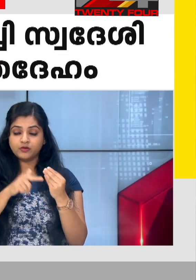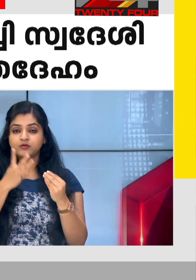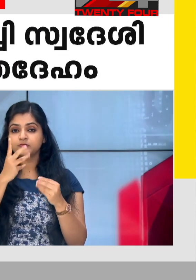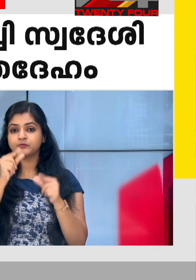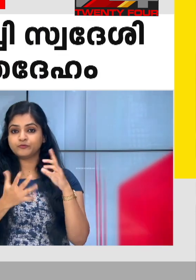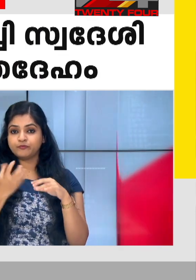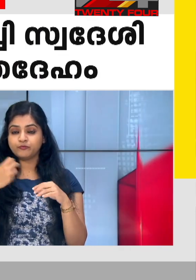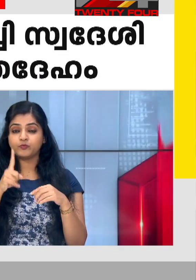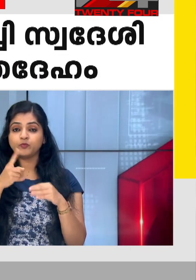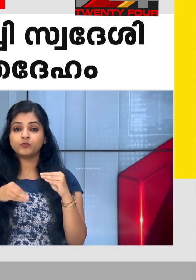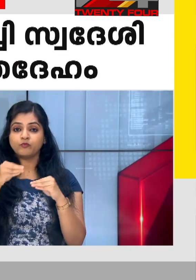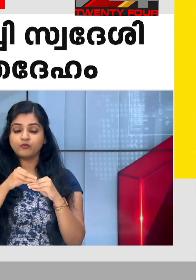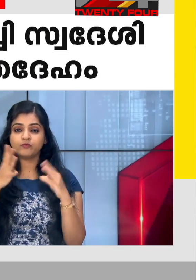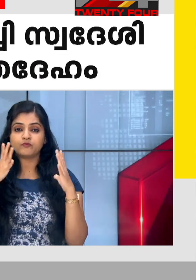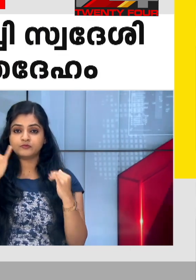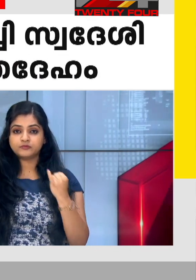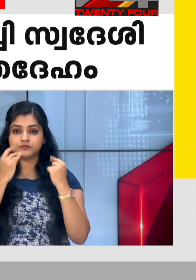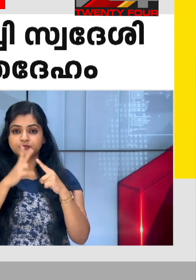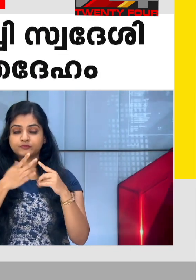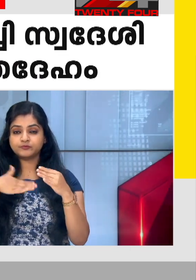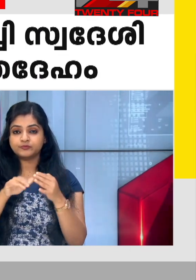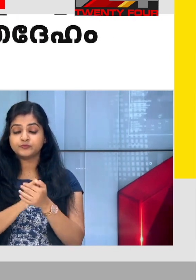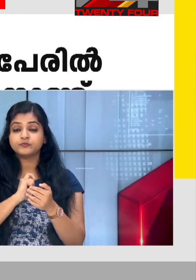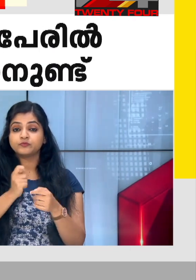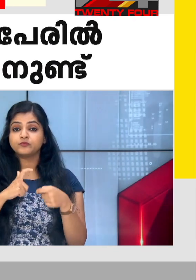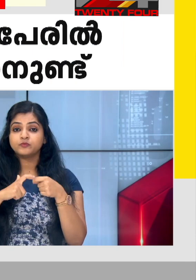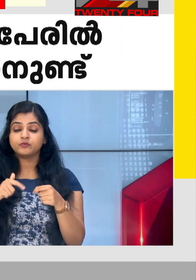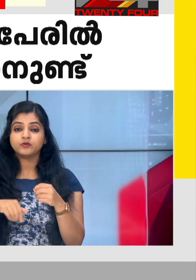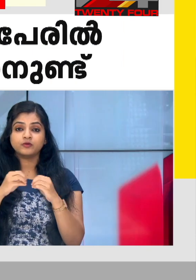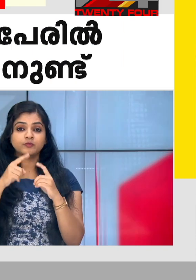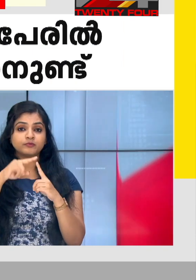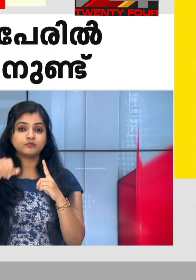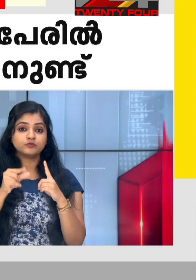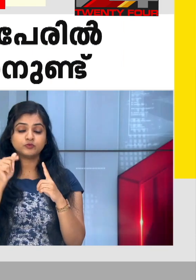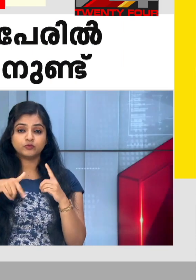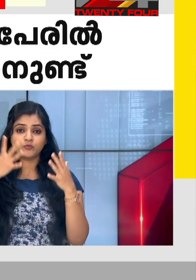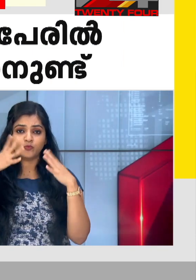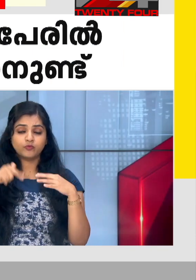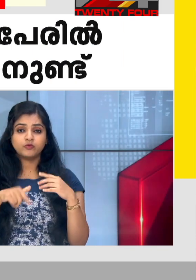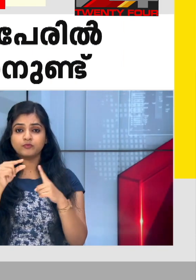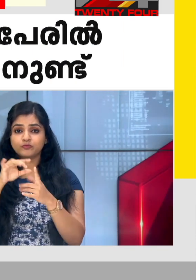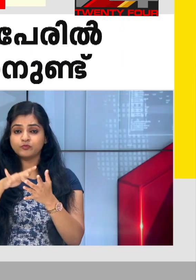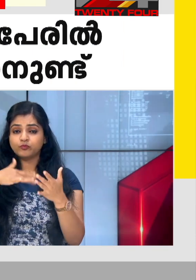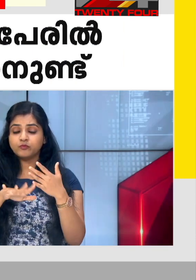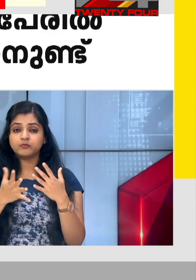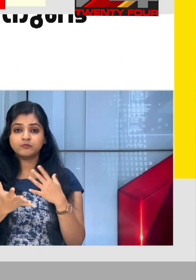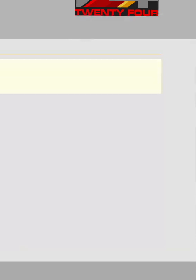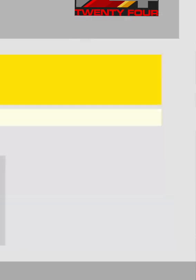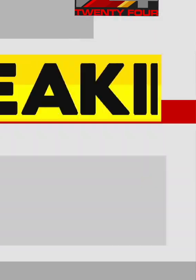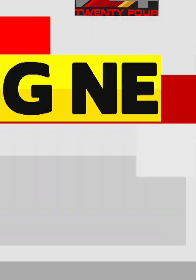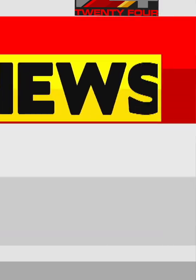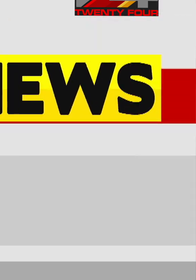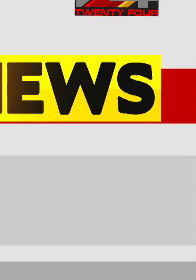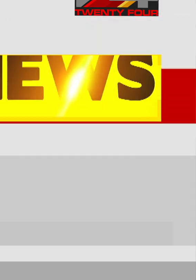വിശദാംശങ്ങളുമായി. ആദിൽ, ഈ ബിജുവിൻ്റെ മൃതദേഹം പുലിമുട്ടിനുള്ളിൽ നിന്ന് പുറത്തെടുക്കാനായിട്ടുണ്ടോ? ഇപ്പോഴും ഈ 4ാമനായുള്ള